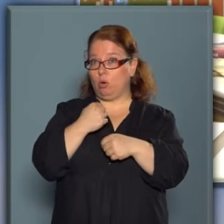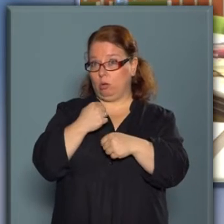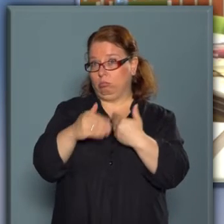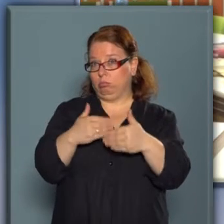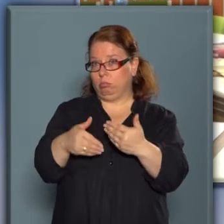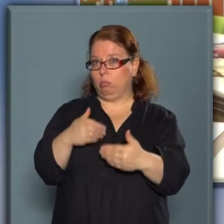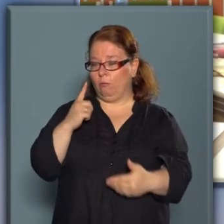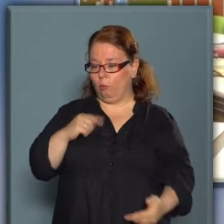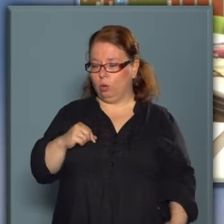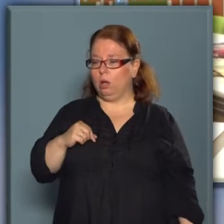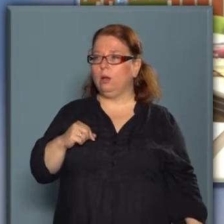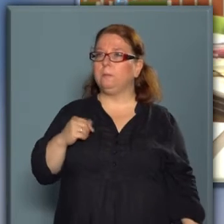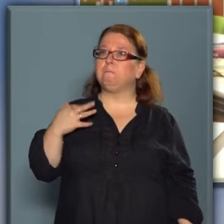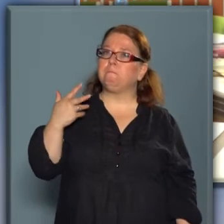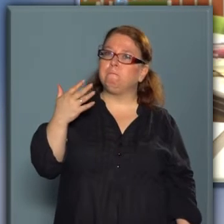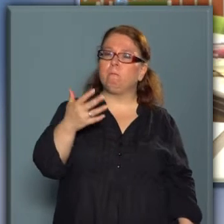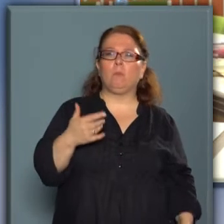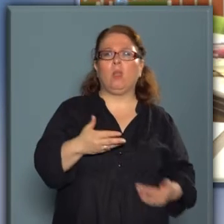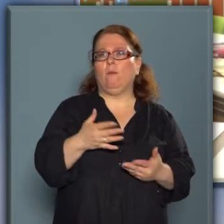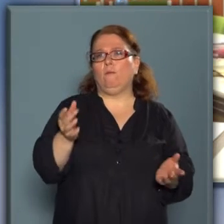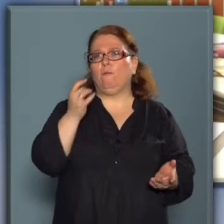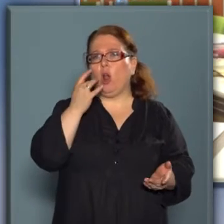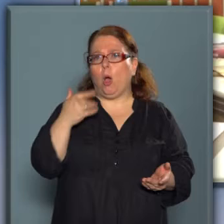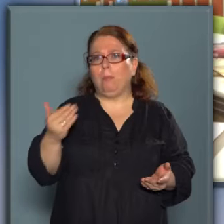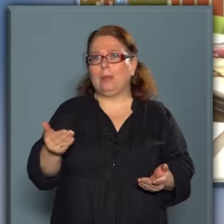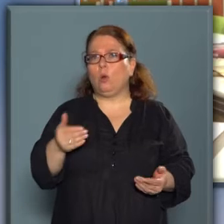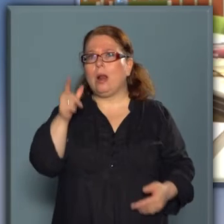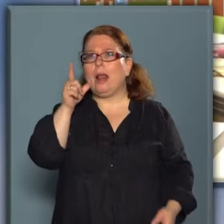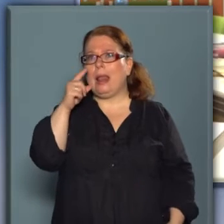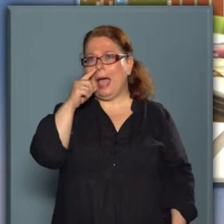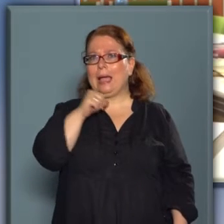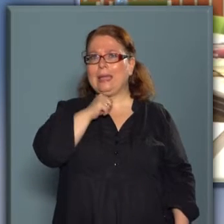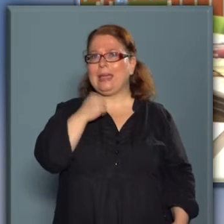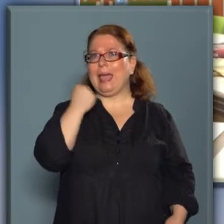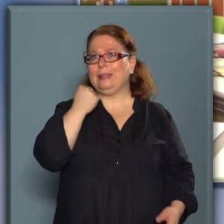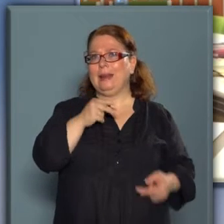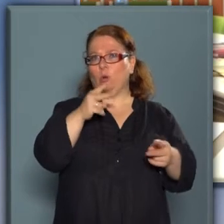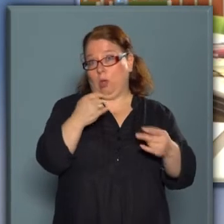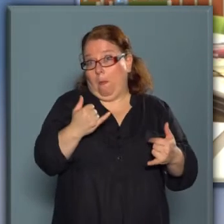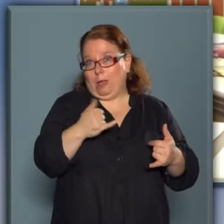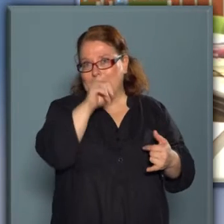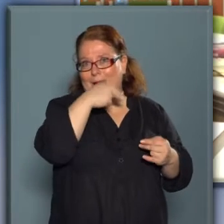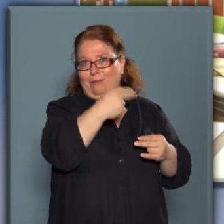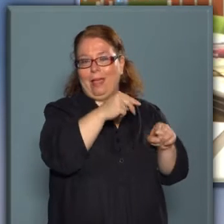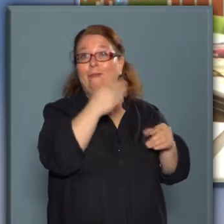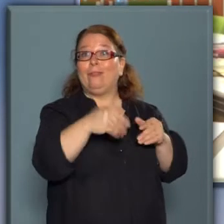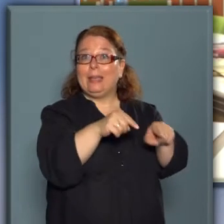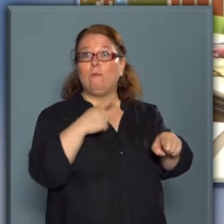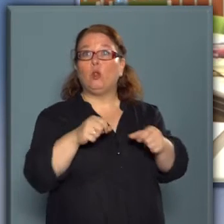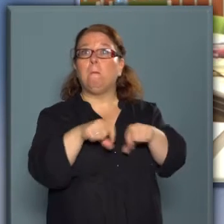voltak. És valamikor a mai Lángendre utca végén volt egy